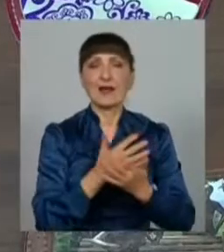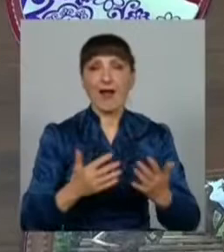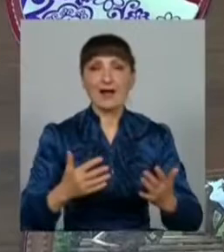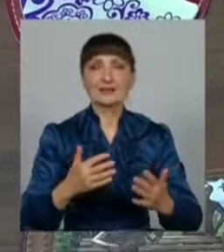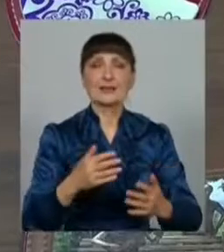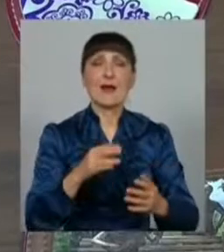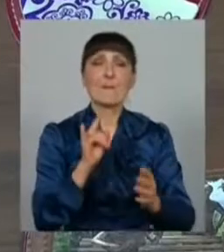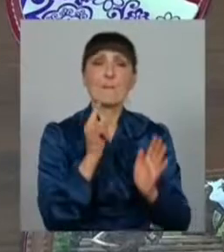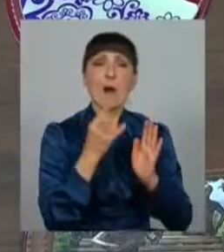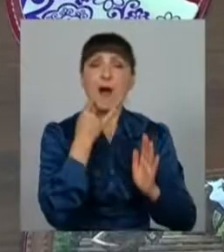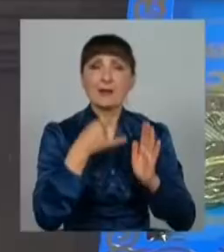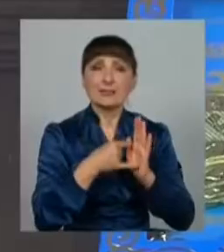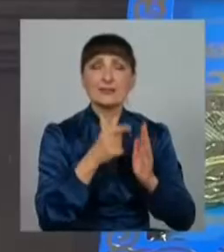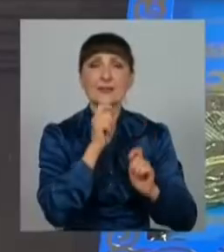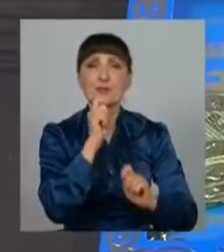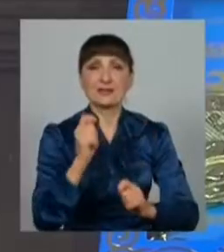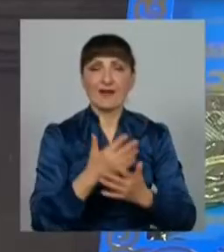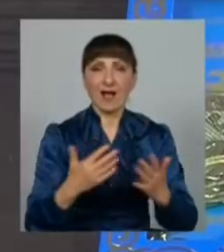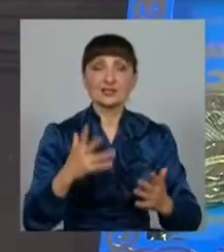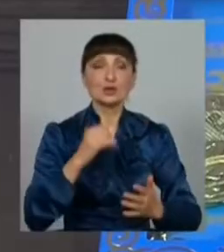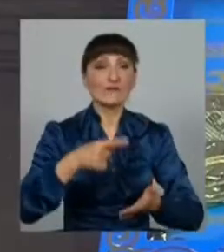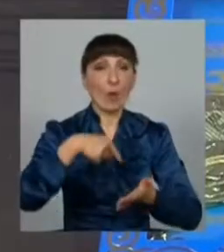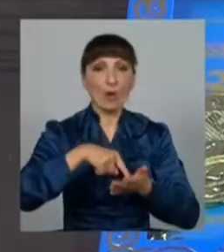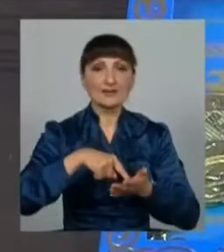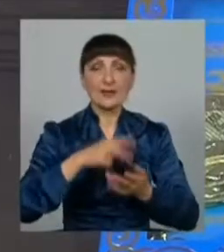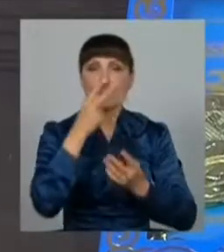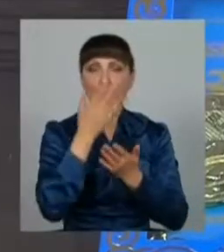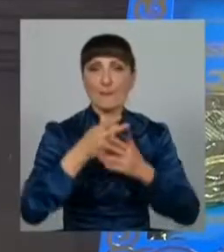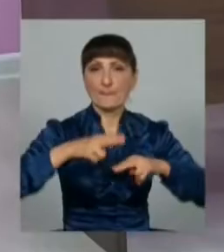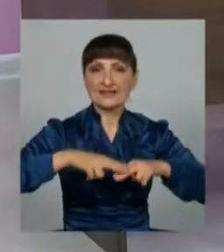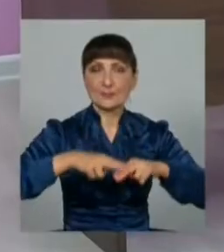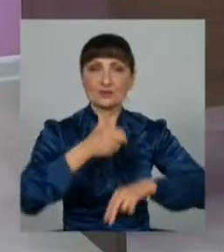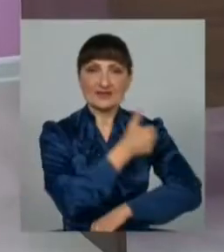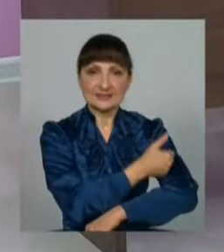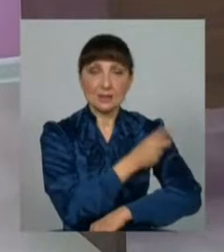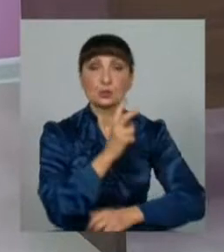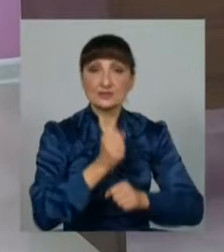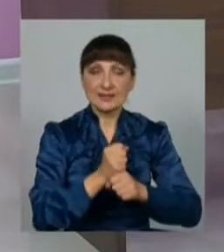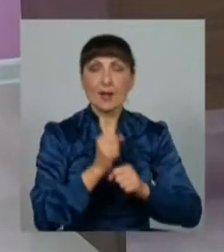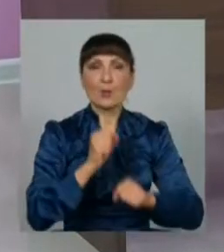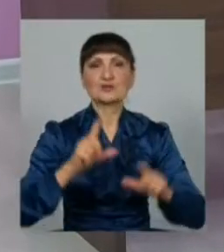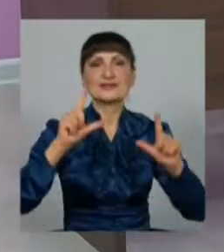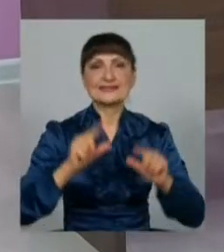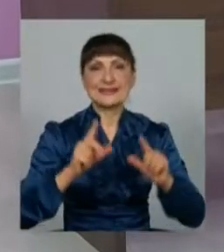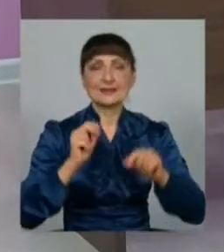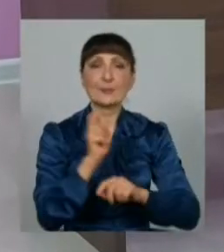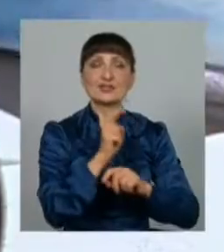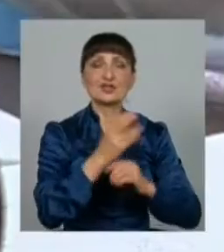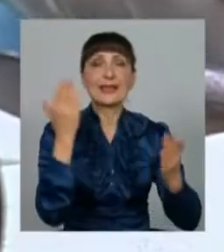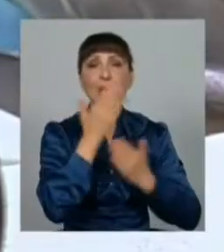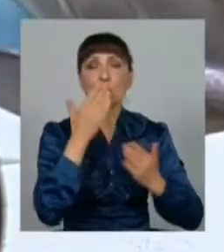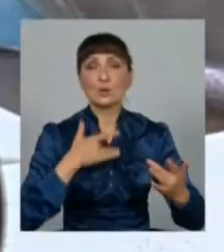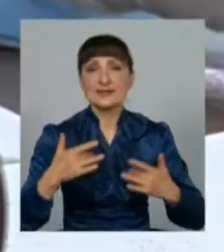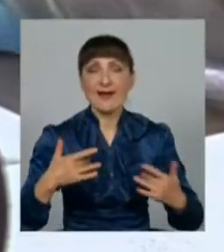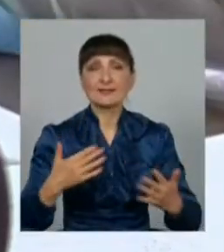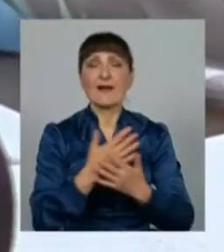брелоки, магнитики и другие призы. А еще в мегаполисе при предъявлении паспорта вакцинации можно получить скидки на посещение кинотеатров,